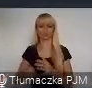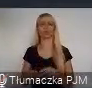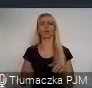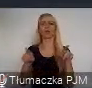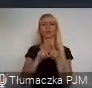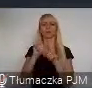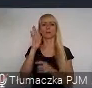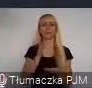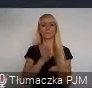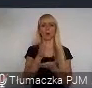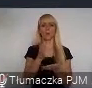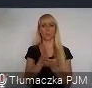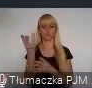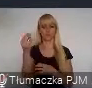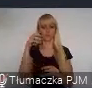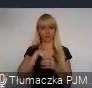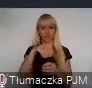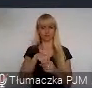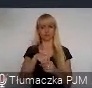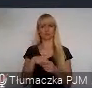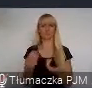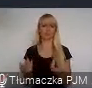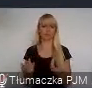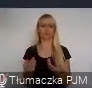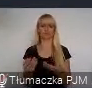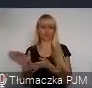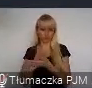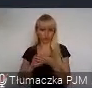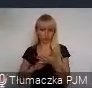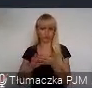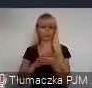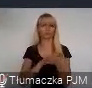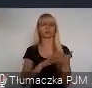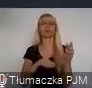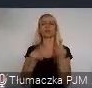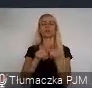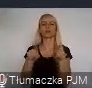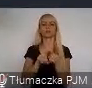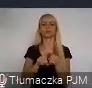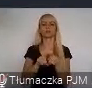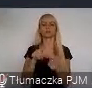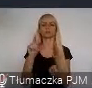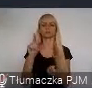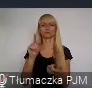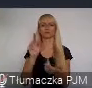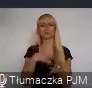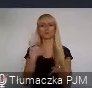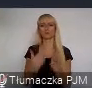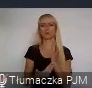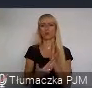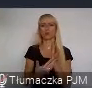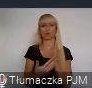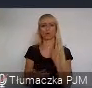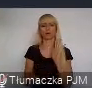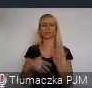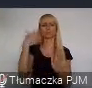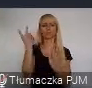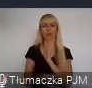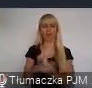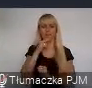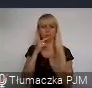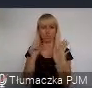z infrastrukturą kanalizacyjną, jak i oczyszczeniem ścieków, inwestycje związane z ograniczeniem strat wody pitnej, czy też